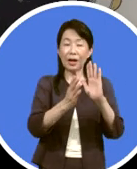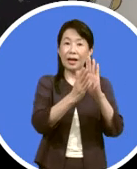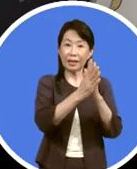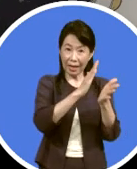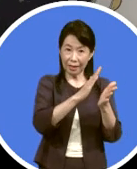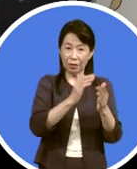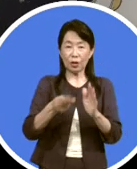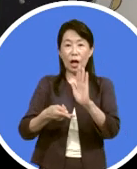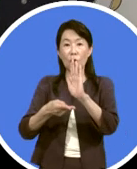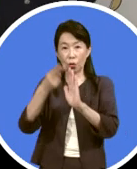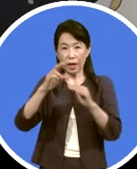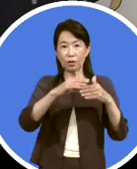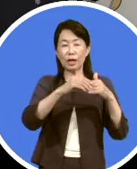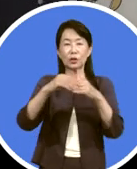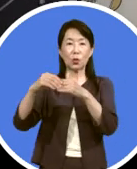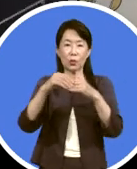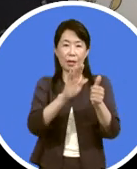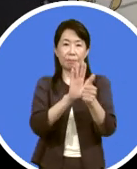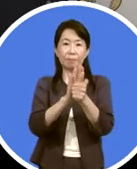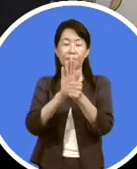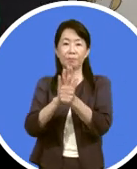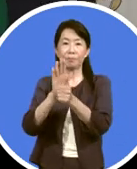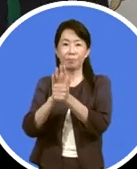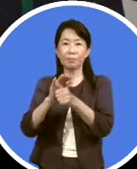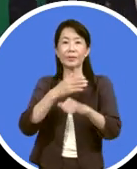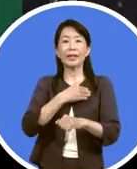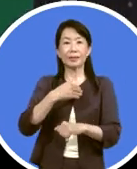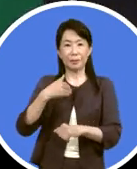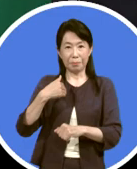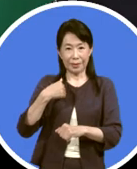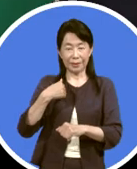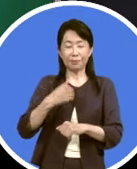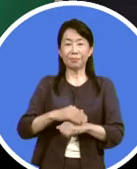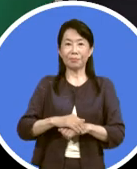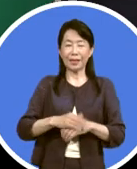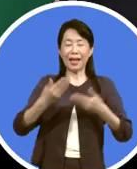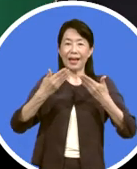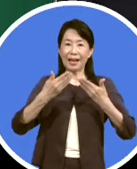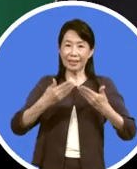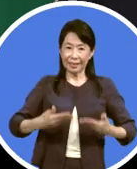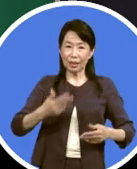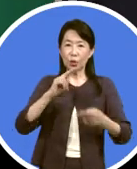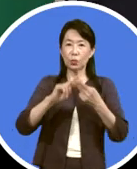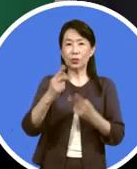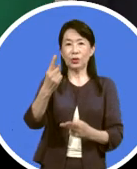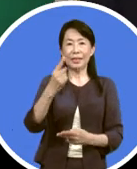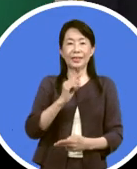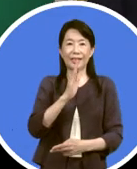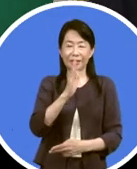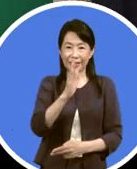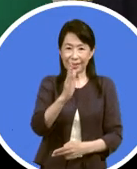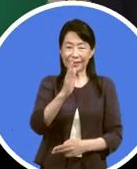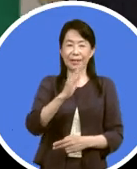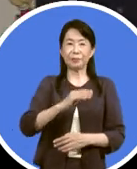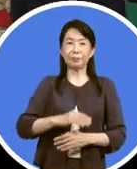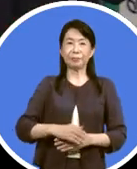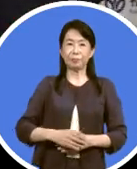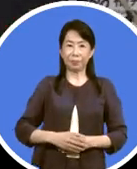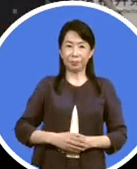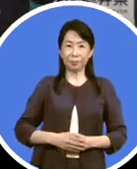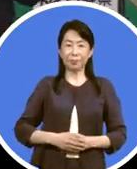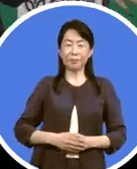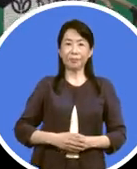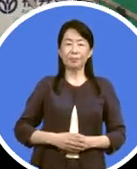宿泊施設ののが送迎なども行なってですねサポートさせていただくそういう意味でですね安心してまーお越しいただきたいという風にも考え